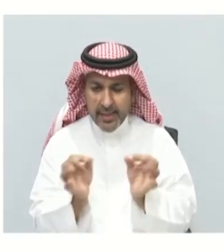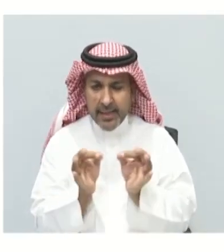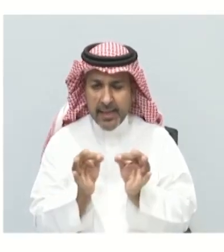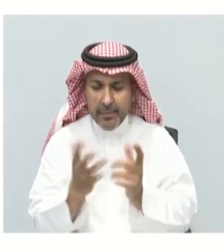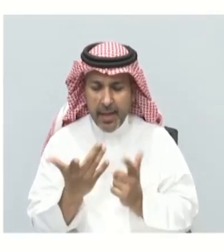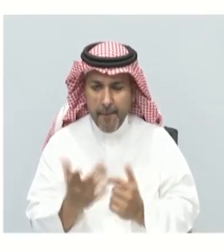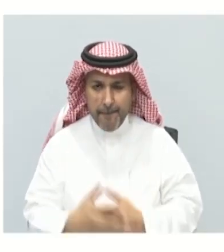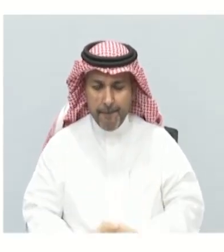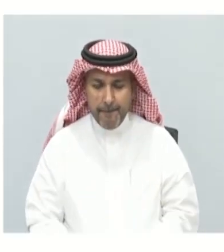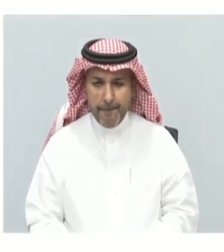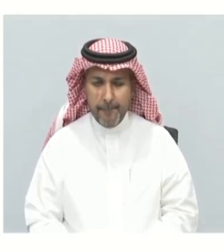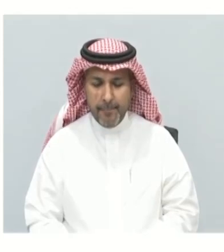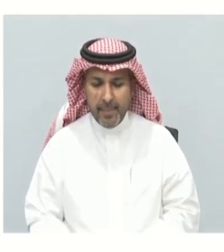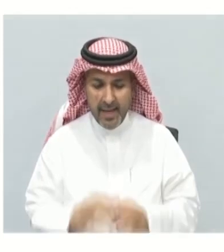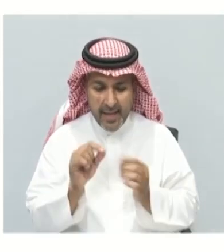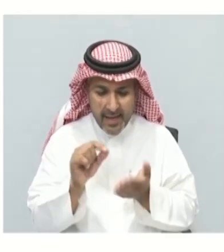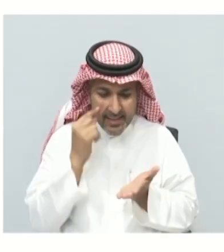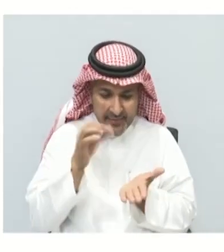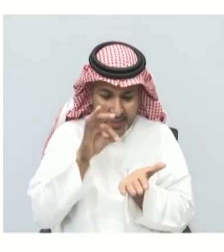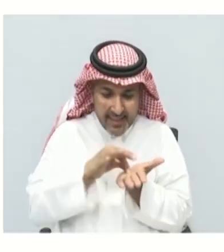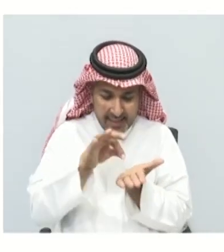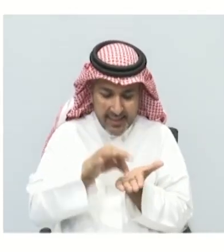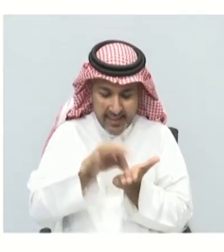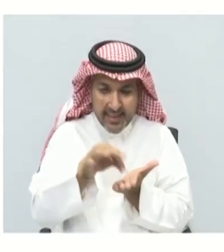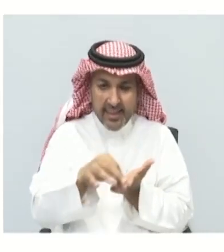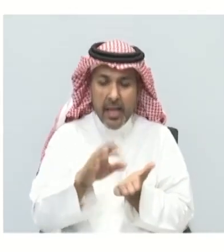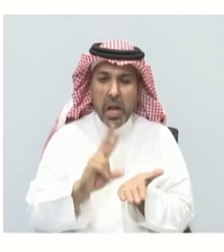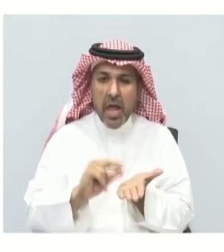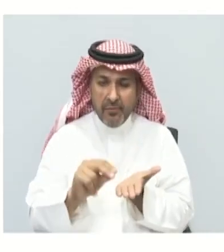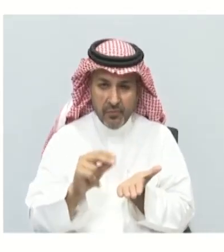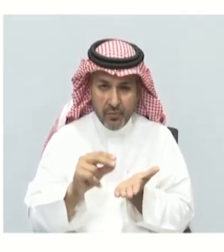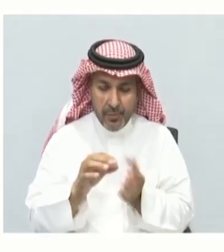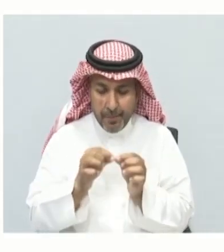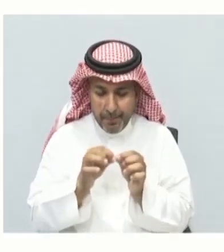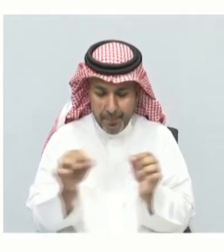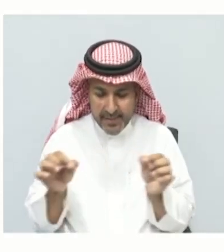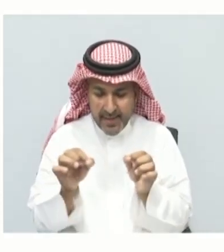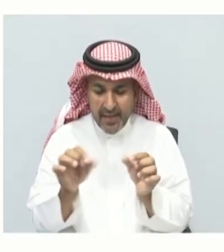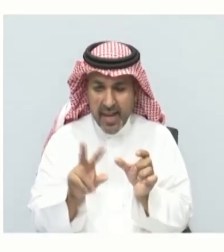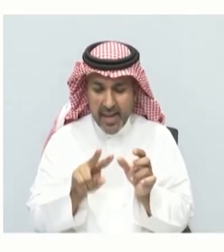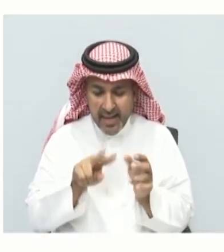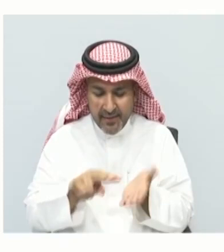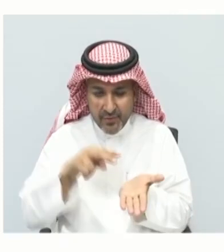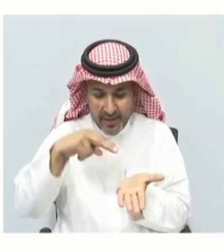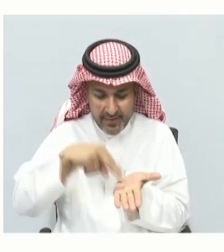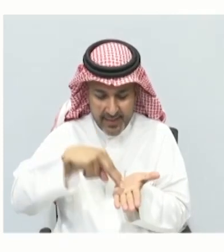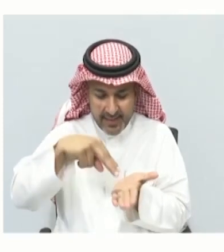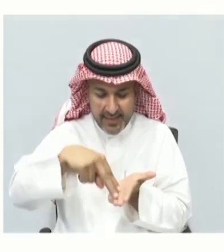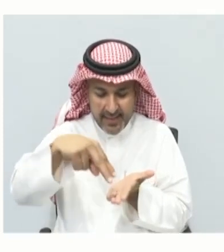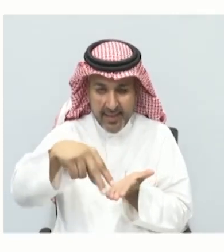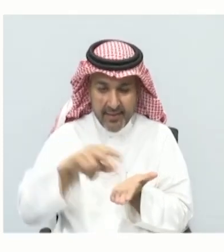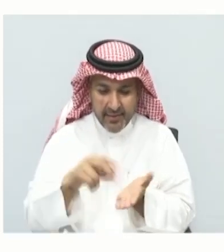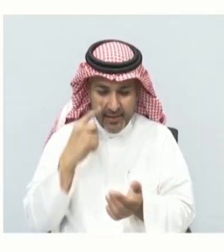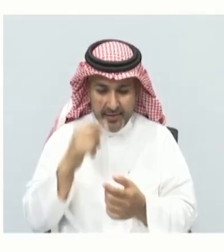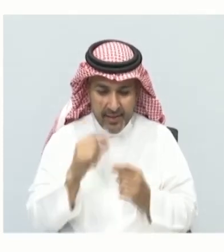المسافات بين النقاط تقريبا متساوي لذلك ذكرت لك قبل قليل ان الاختلاف طفيف تامل معي هذه الم